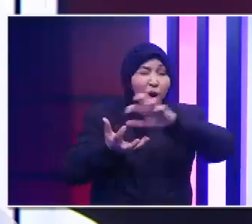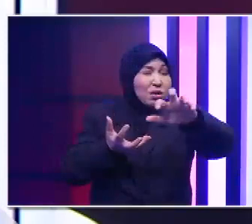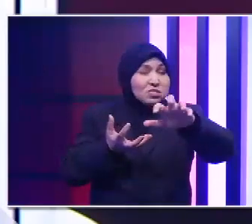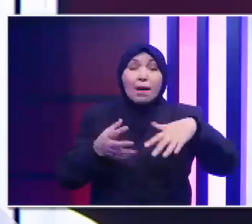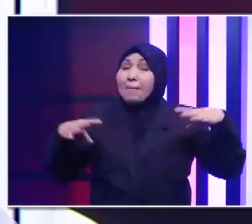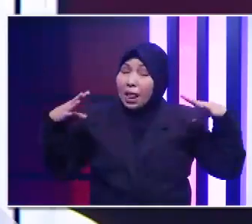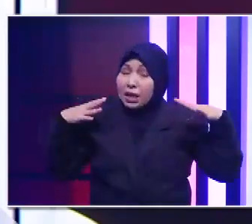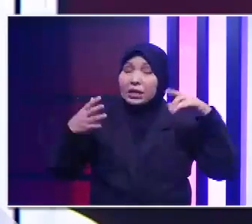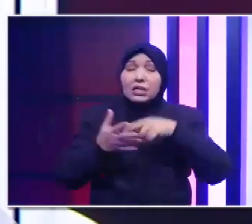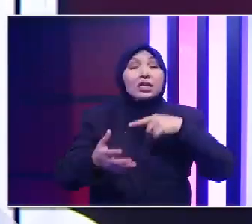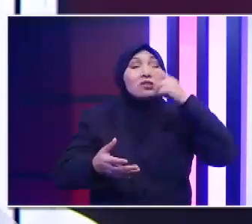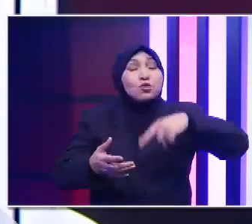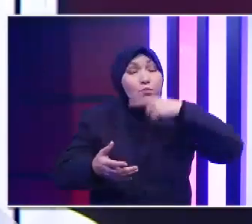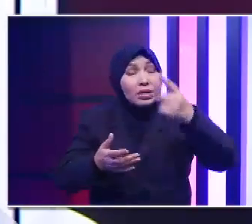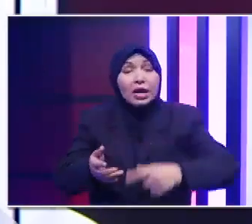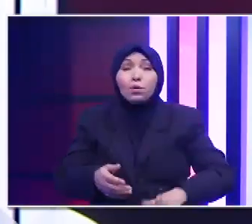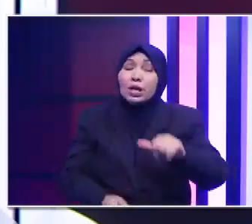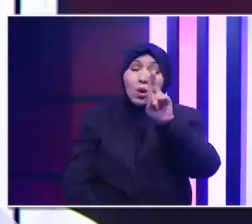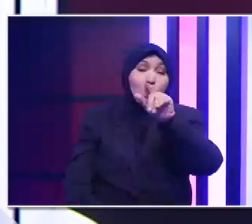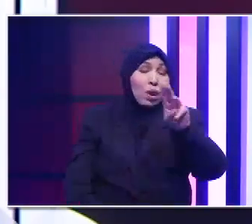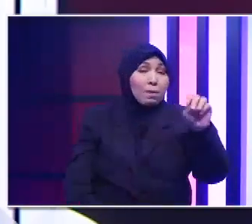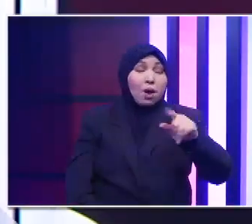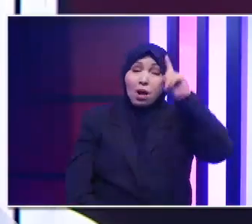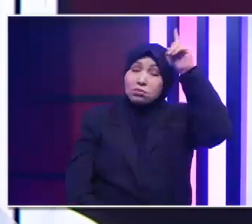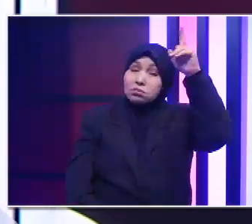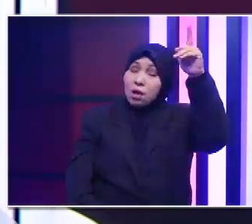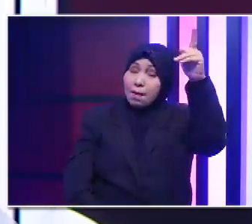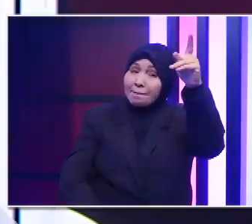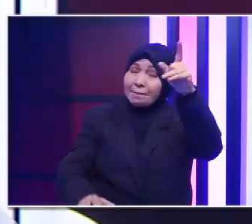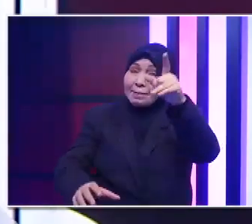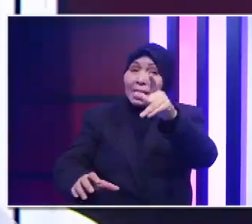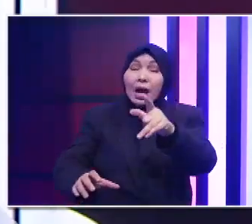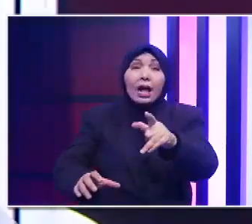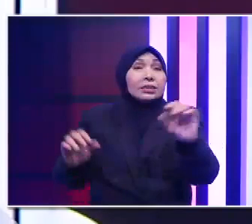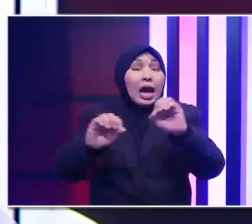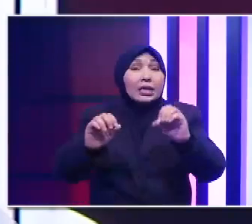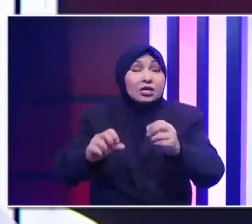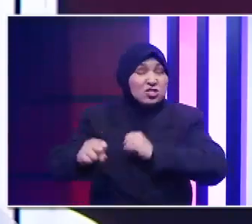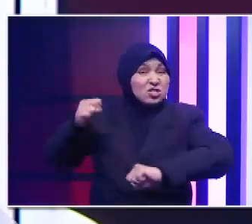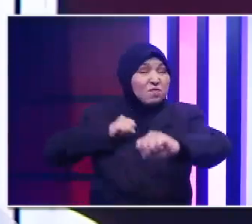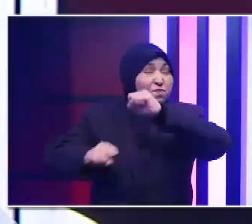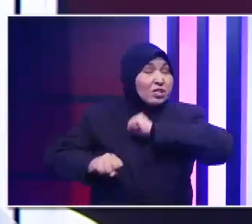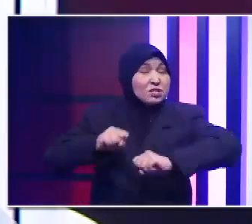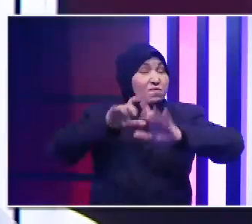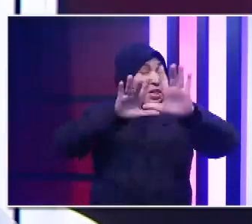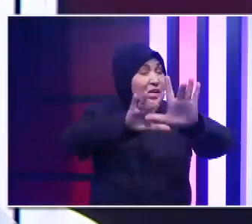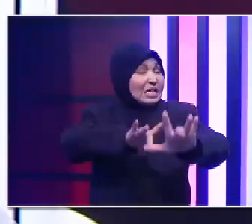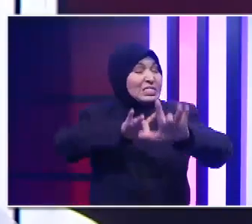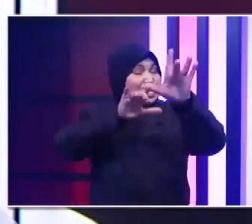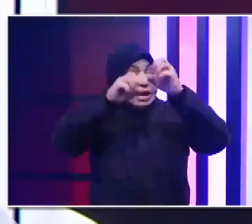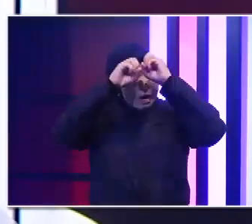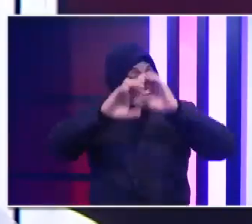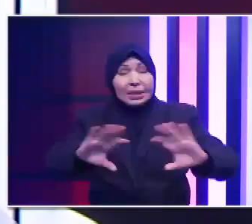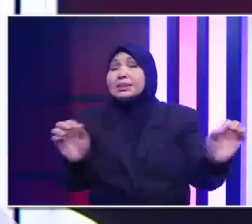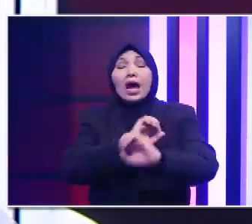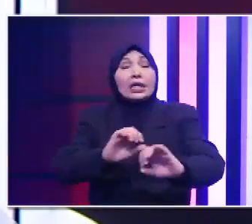malaikat-malaikat ini disebutkan oleh para ulama tafsir Allah menarikkan daripada diri mereka sifat Rahmat mosade mereka tidak ada sebarang sifat Rahmat